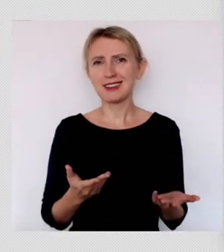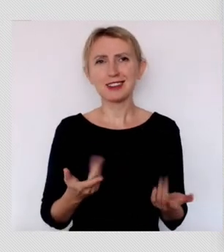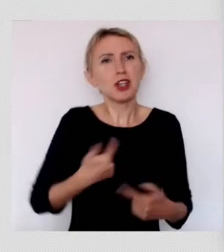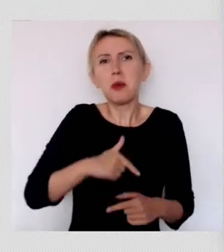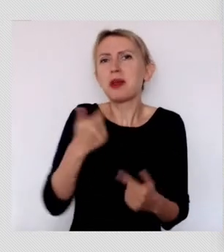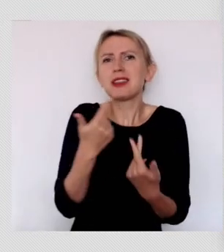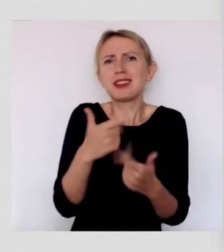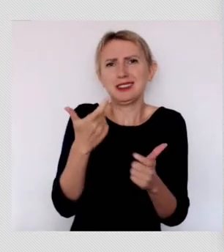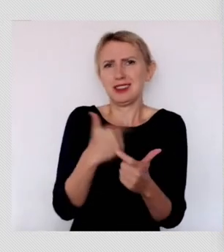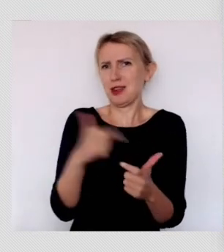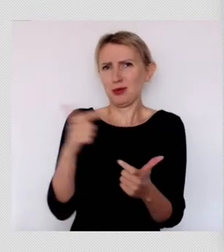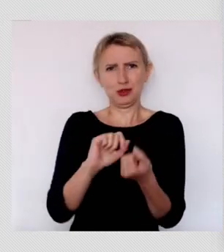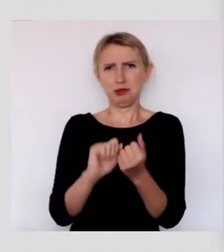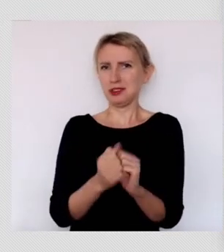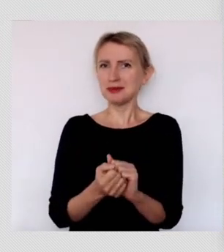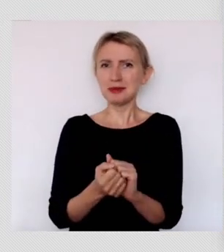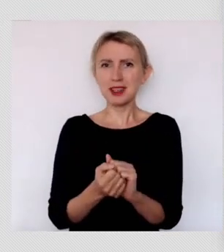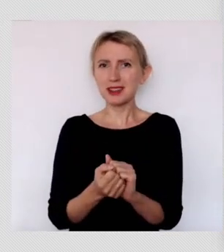niczego specjalnie zmieniać.